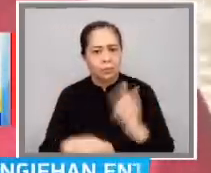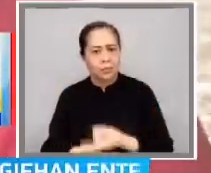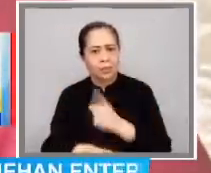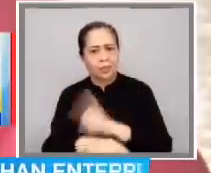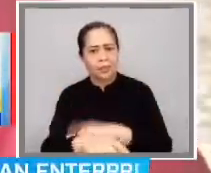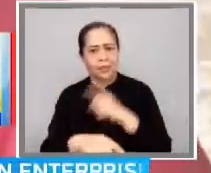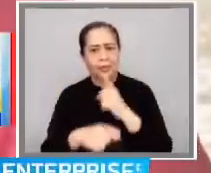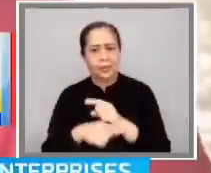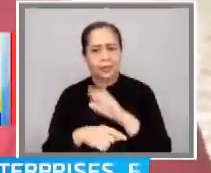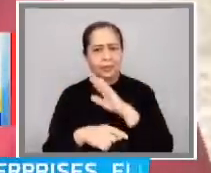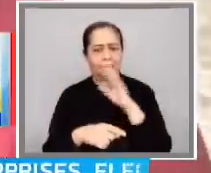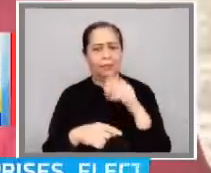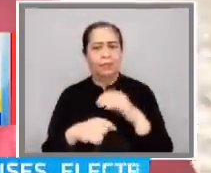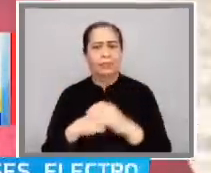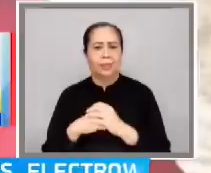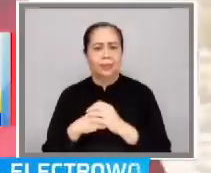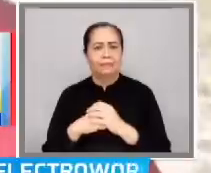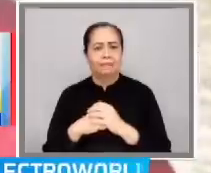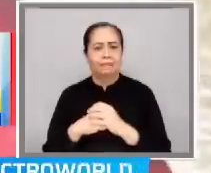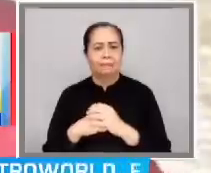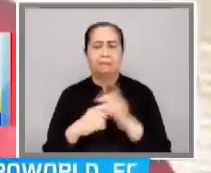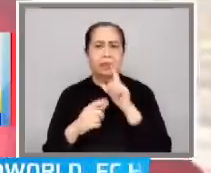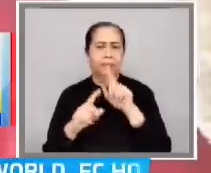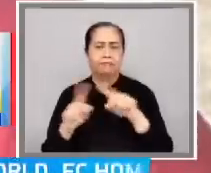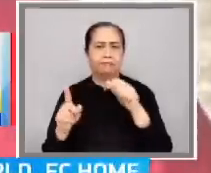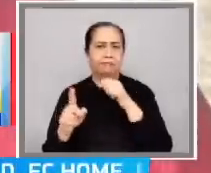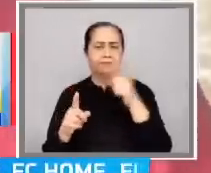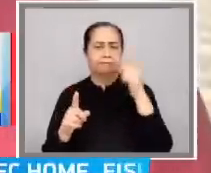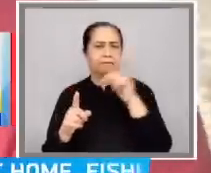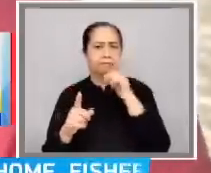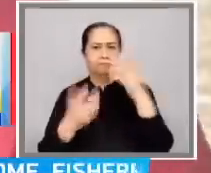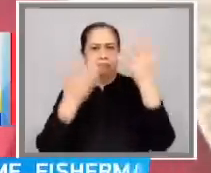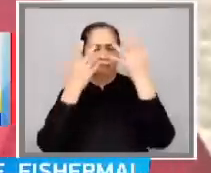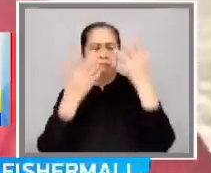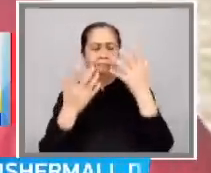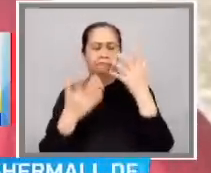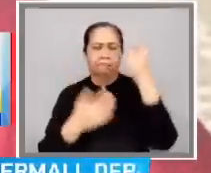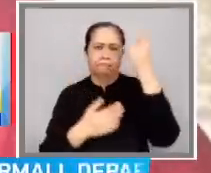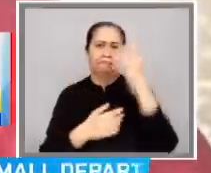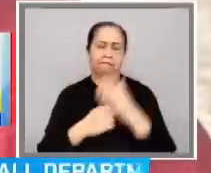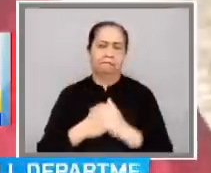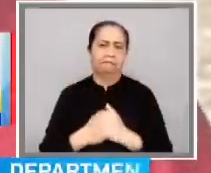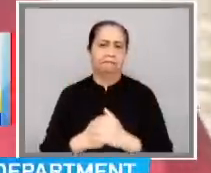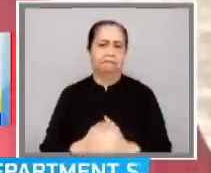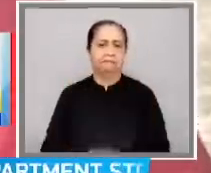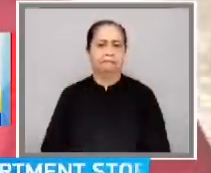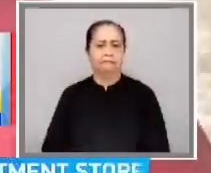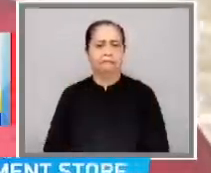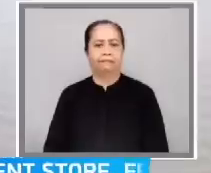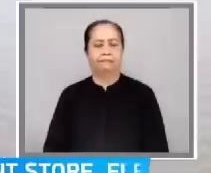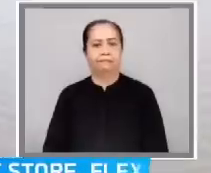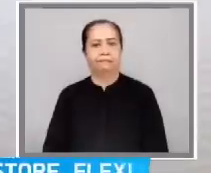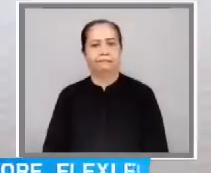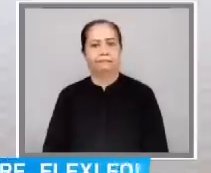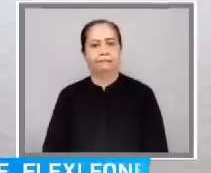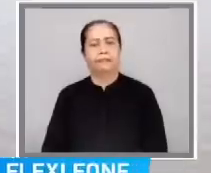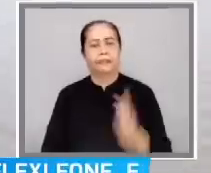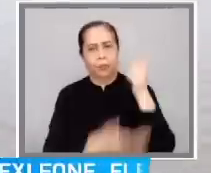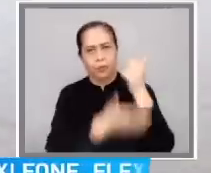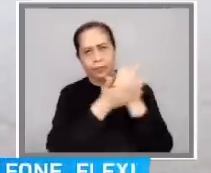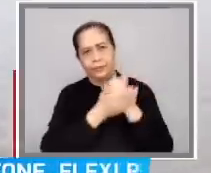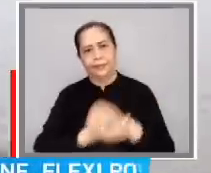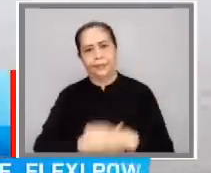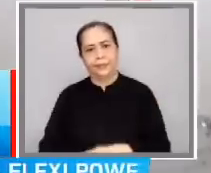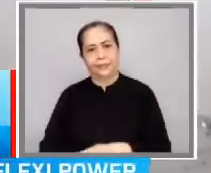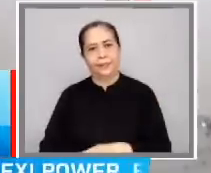lunok. Muna yung pinaskuhan. Klasik lang. Pero di man po na magpabiya ang ginawa na to. Tabangan ka punta.